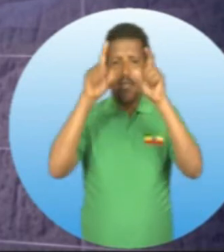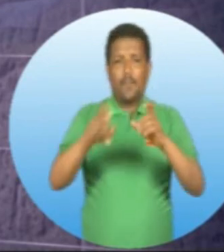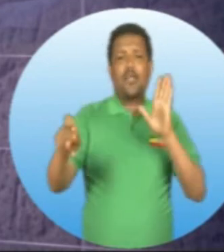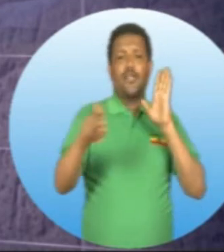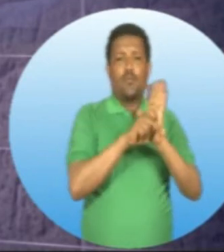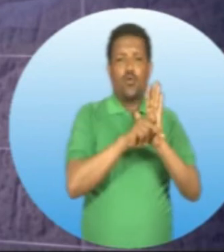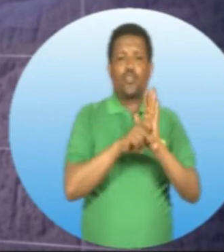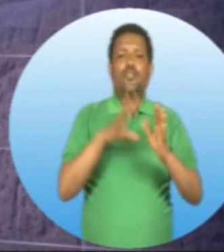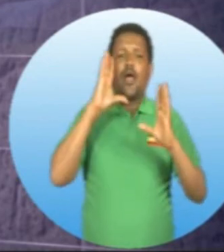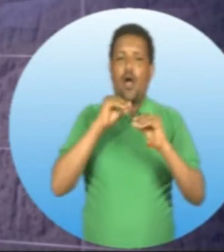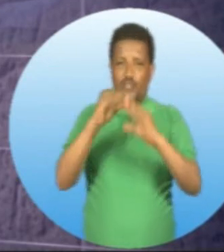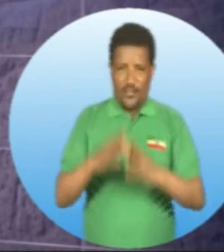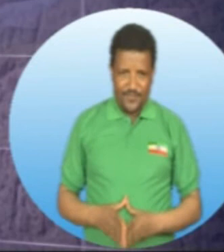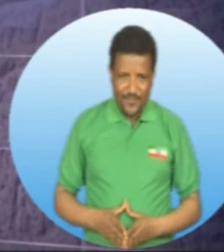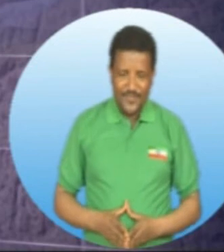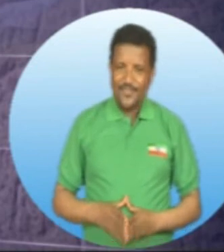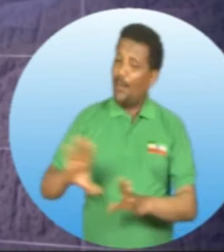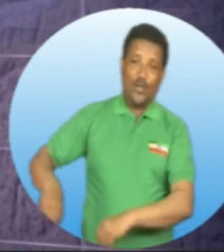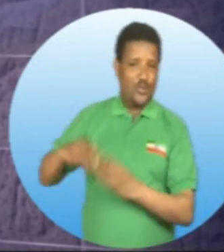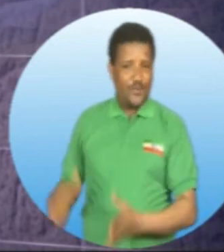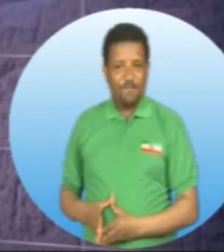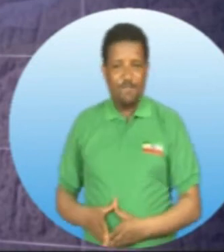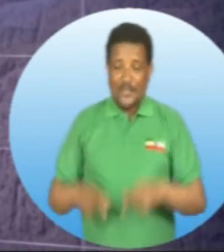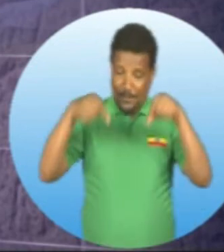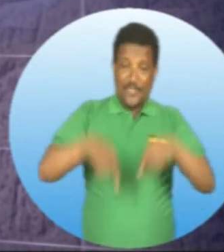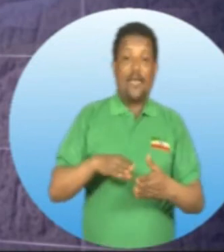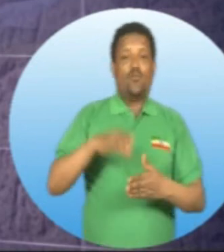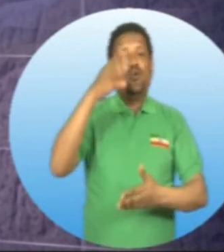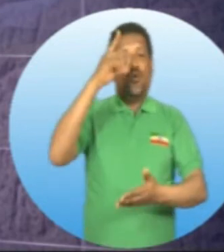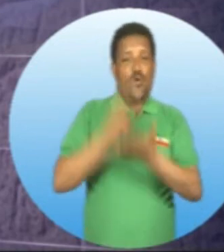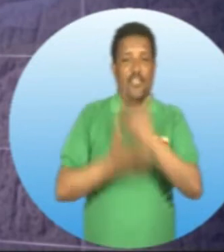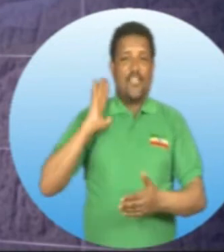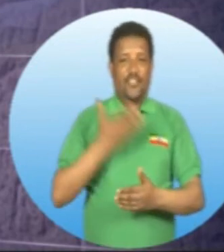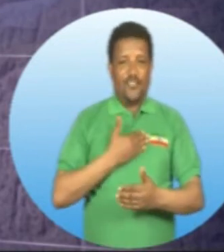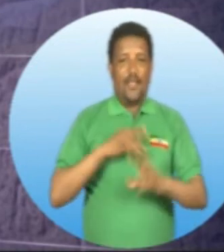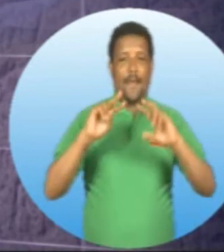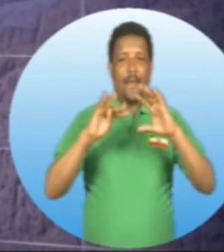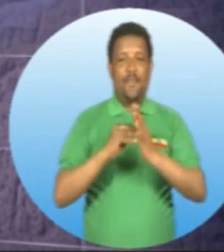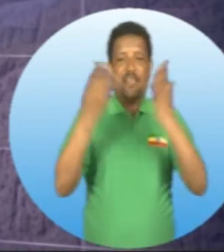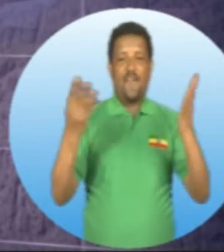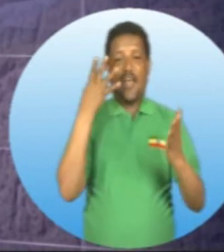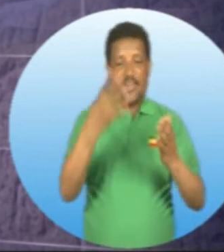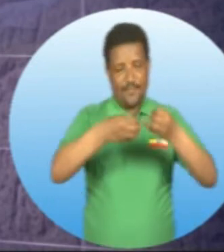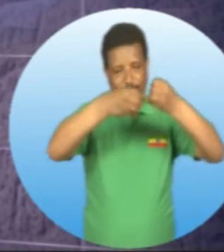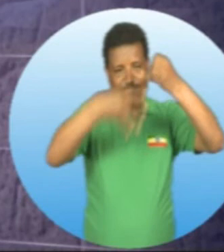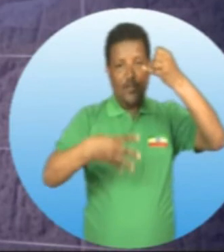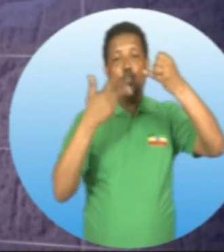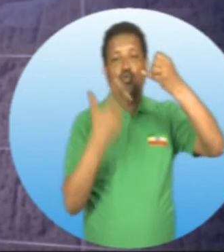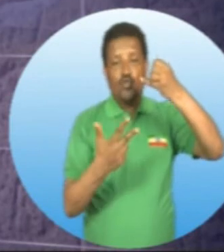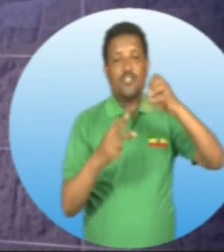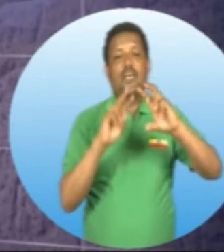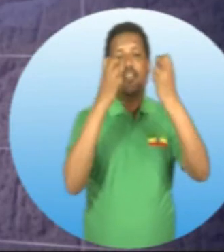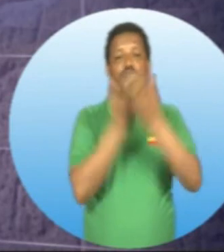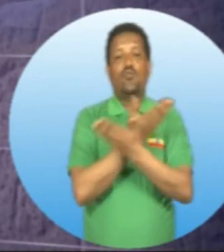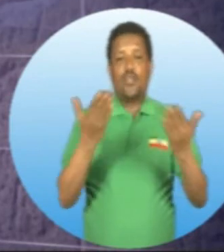የሚገቡ ደንቦችንም አወሳን። ተማሪዎች በዛሬው ውይይታችን የምዕራፍ 4 ንዑስ ክፍል